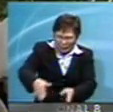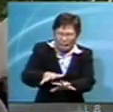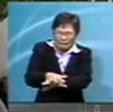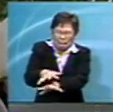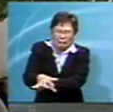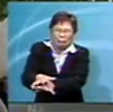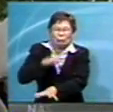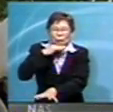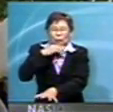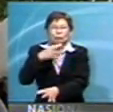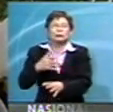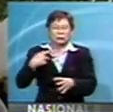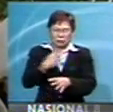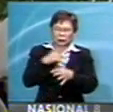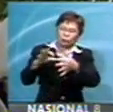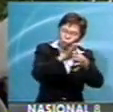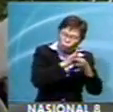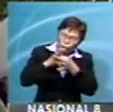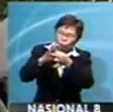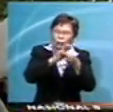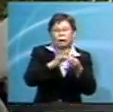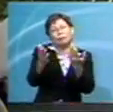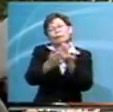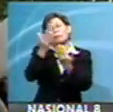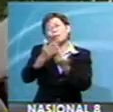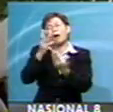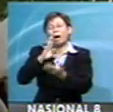buat gotong royong supaya dapat memudahkan